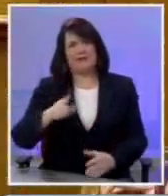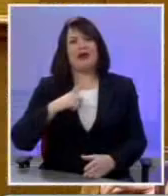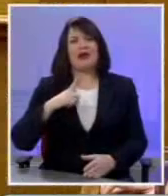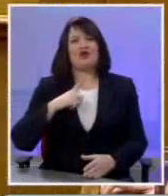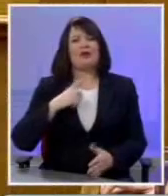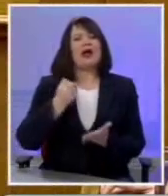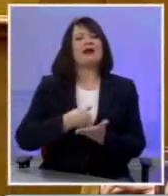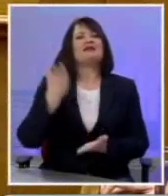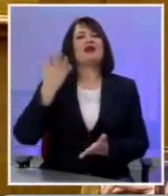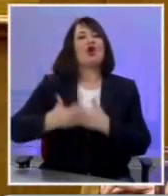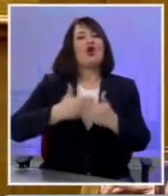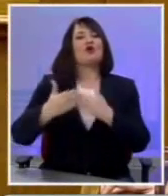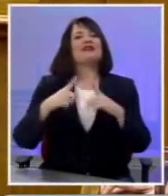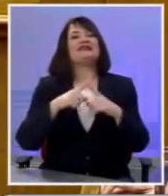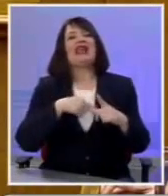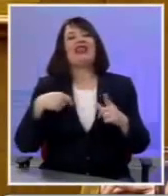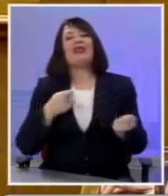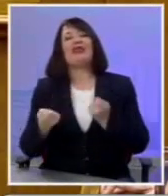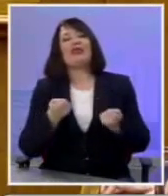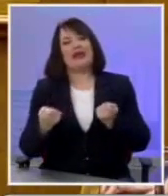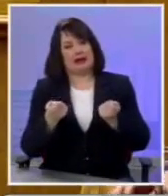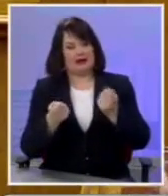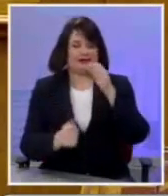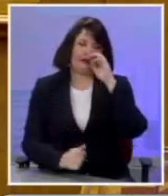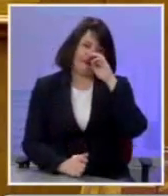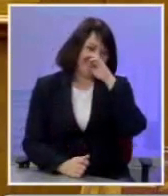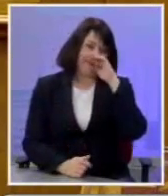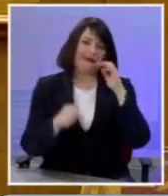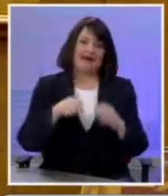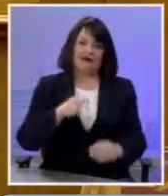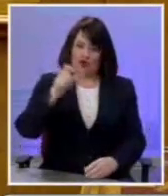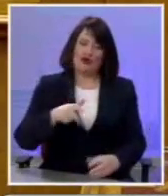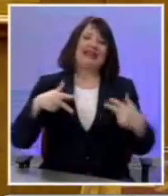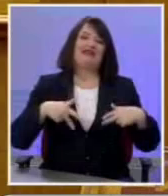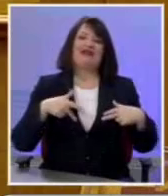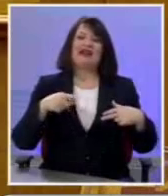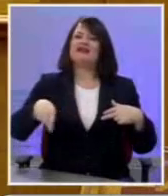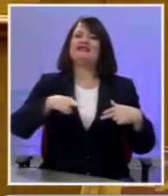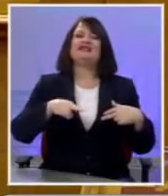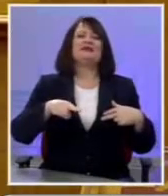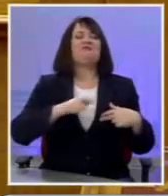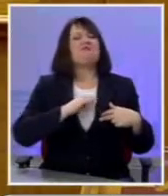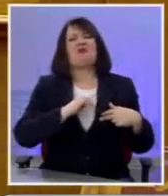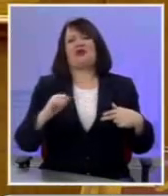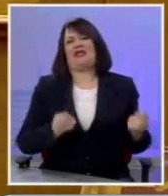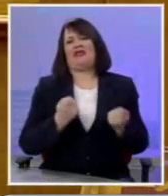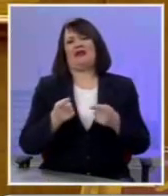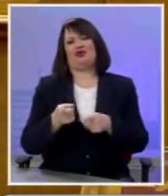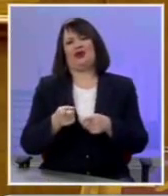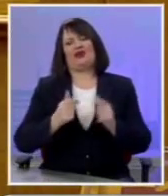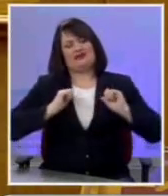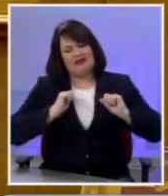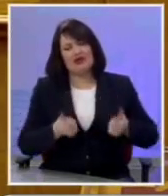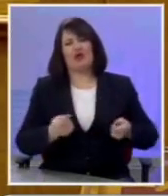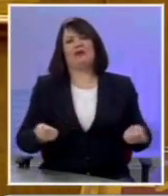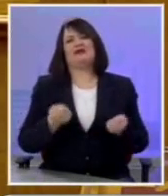διαδικασία αξιολόγησης των διοικήσεων. Κάτι το οποίο εσείς ως κυβέρνηση ούτε διανοηθήκατε, πόσο μάλλον δεν τολμήσατε